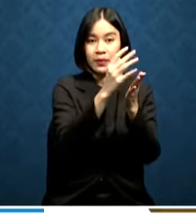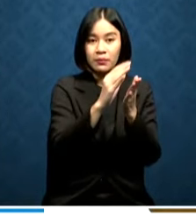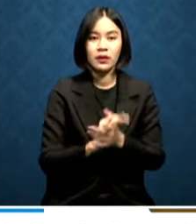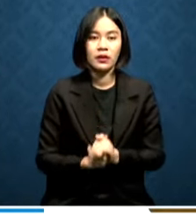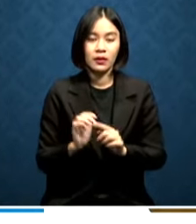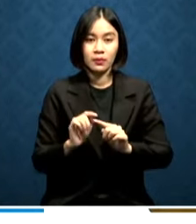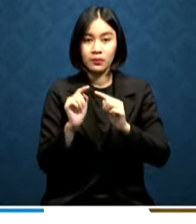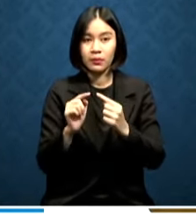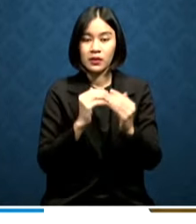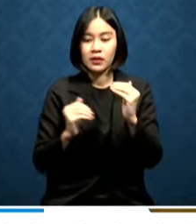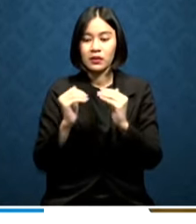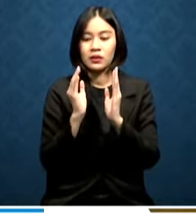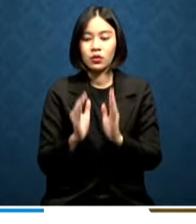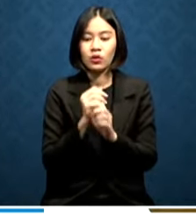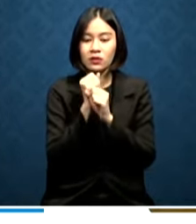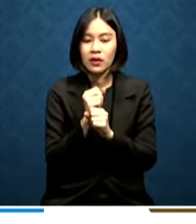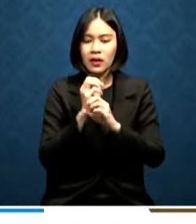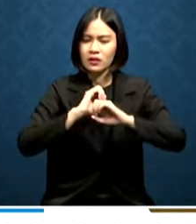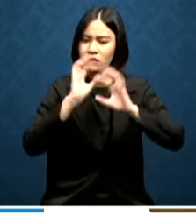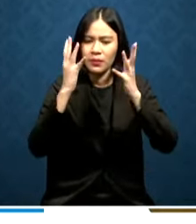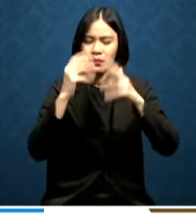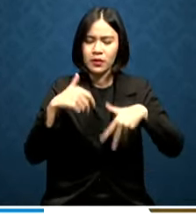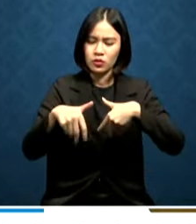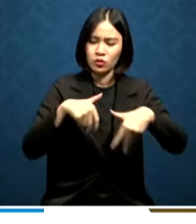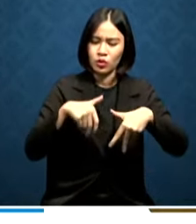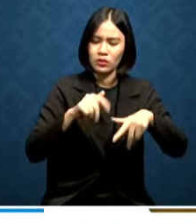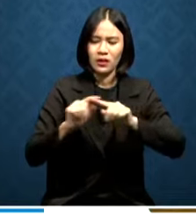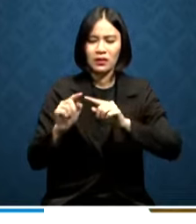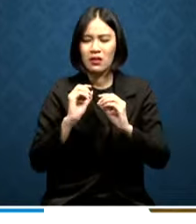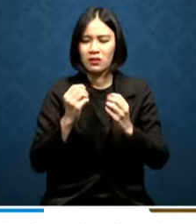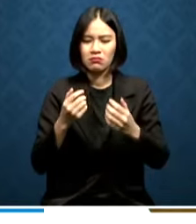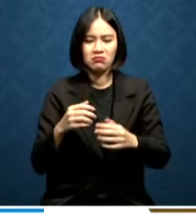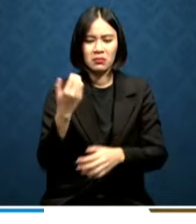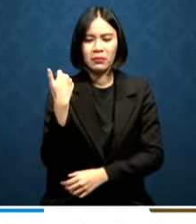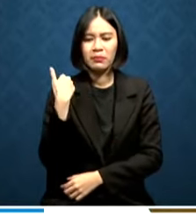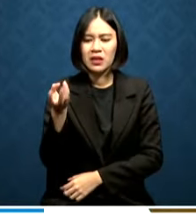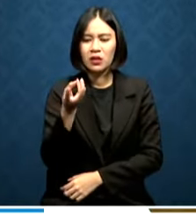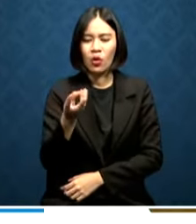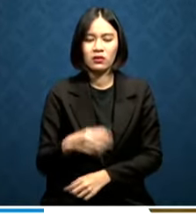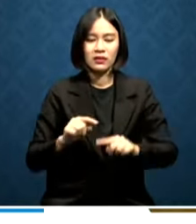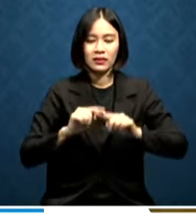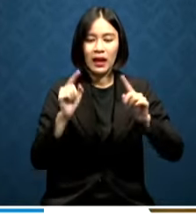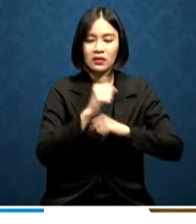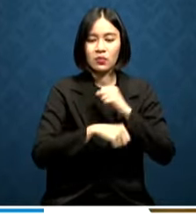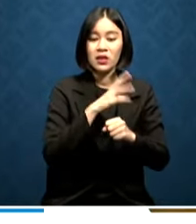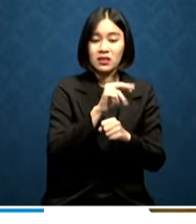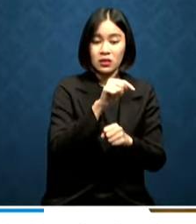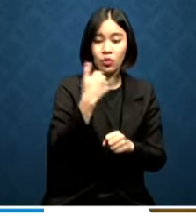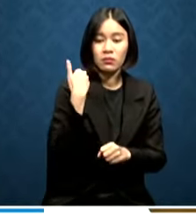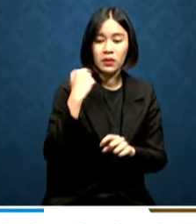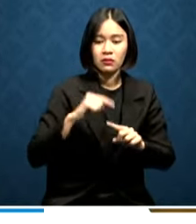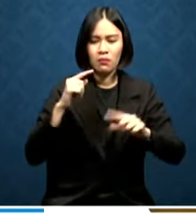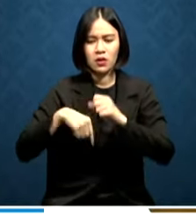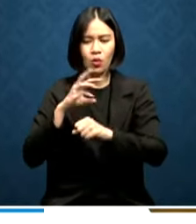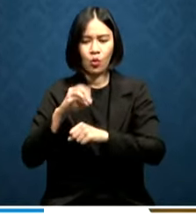วดสิทธิของผู้สูงอายุก็ไม่ชัดชุมชนสิทธิชุมชนก็ไม่ค่อยมีเหมือนปี40ตรงนี้แต่ว่าเรา